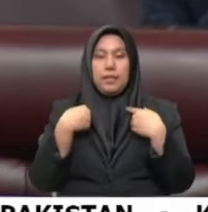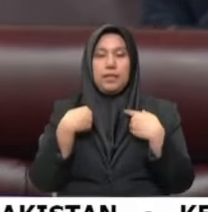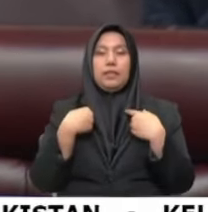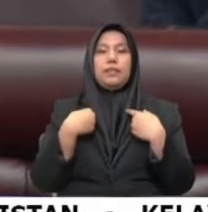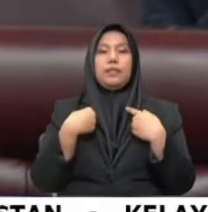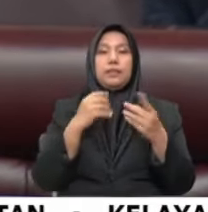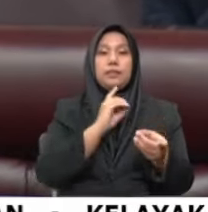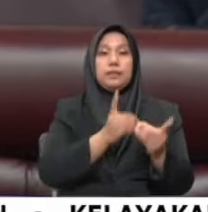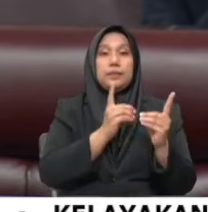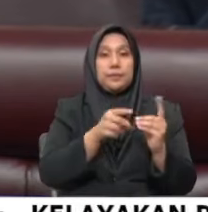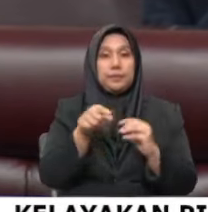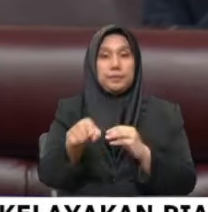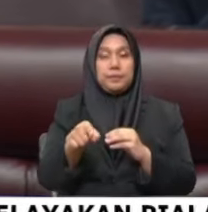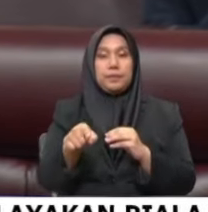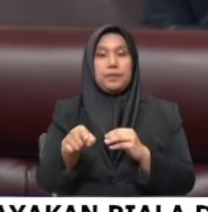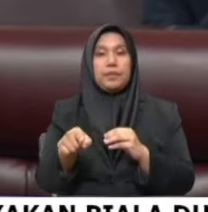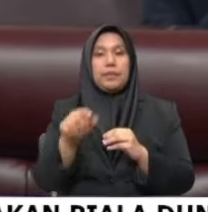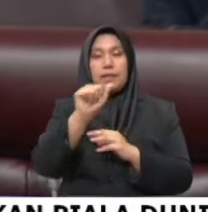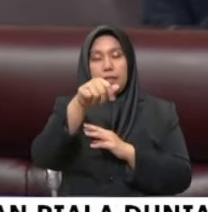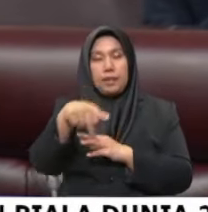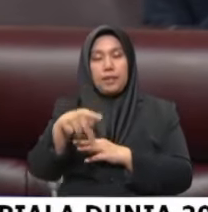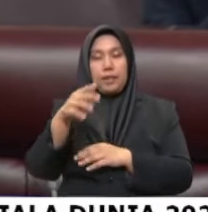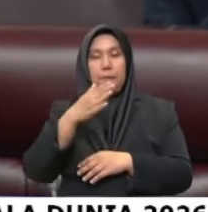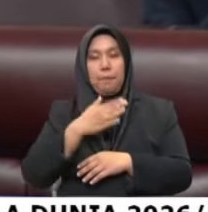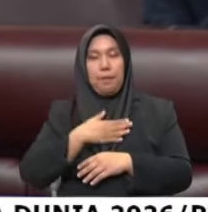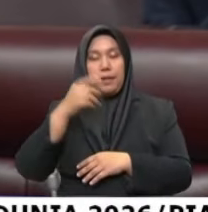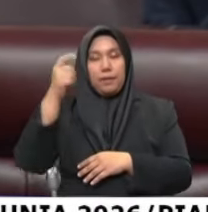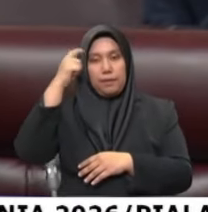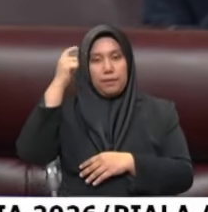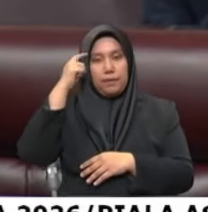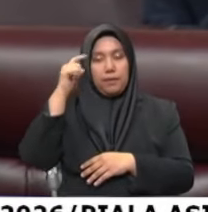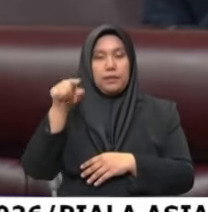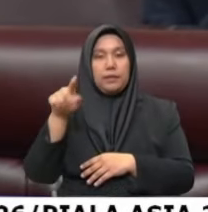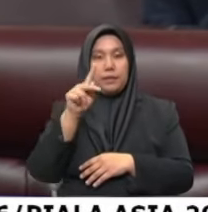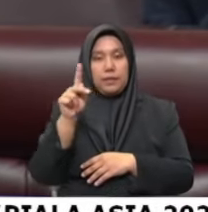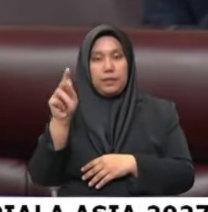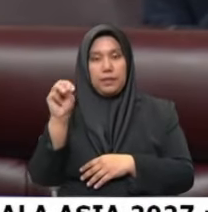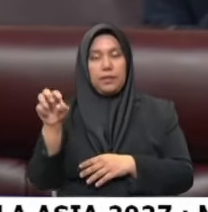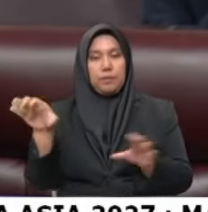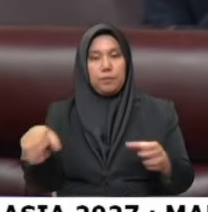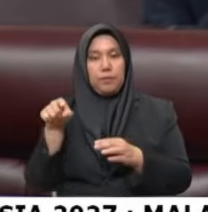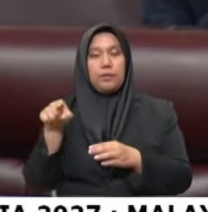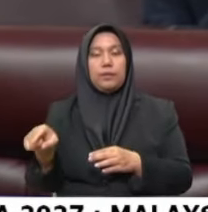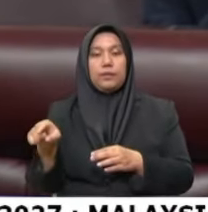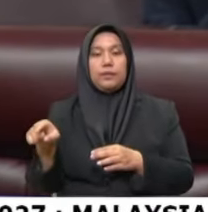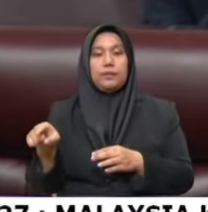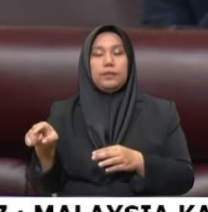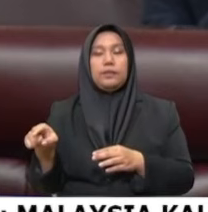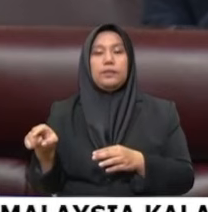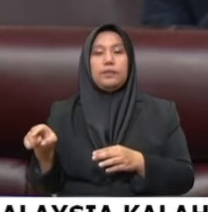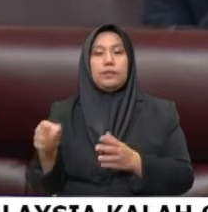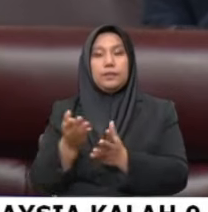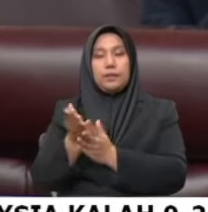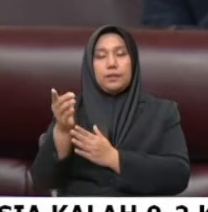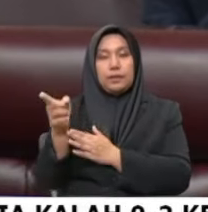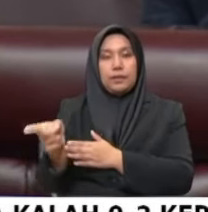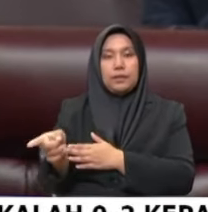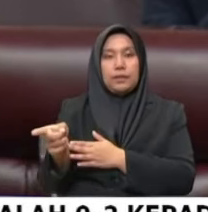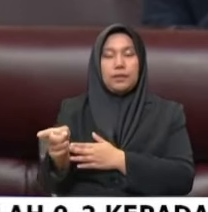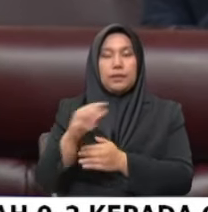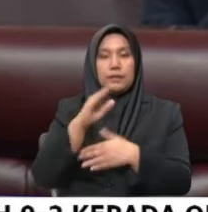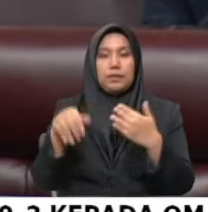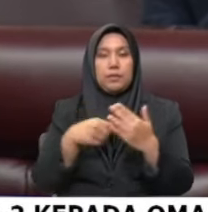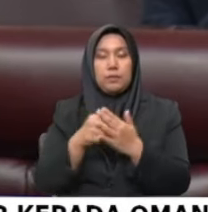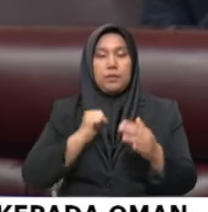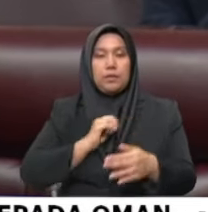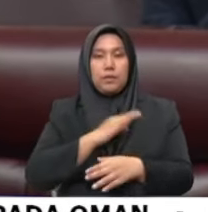seperti aplikasi My Minda yang merupakan inisiatif terkini KKM. Melalui aplikasi ini, semua termasuk anggota